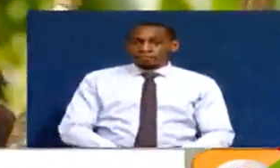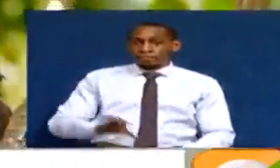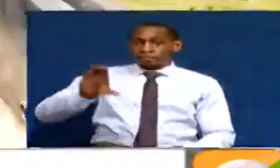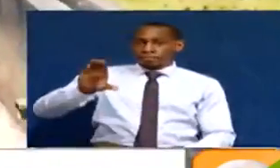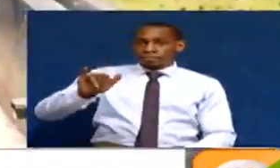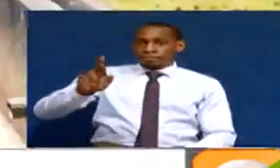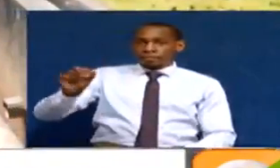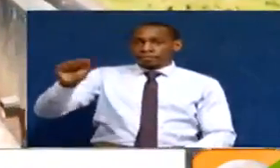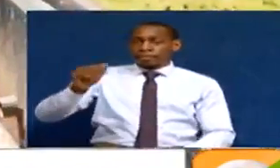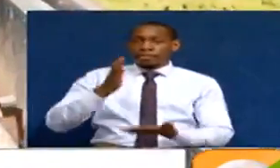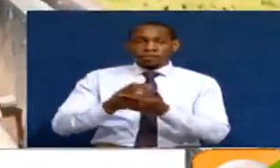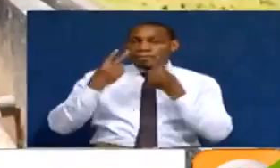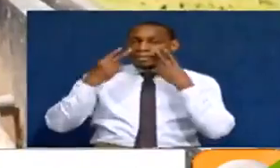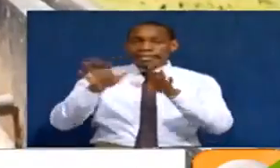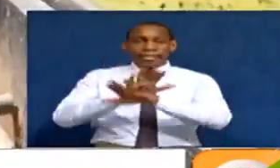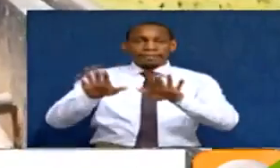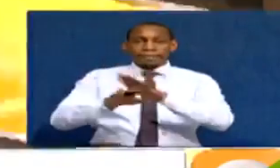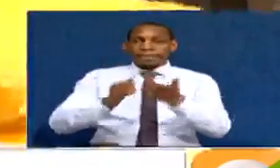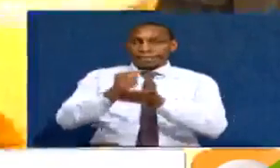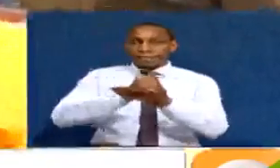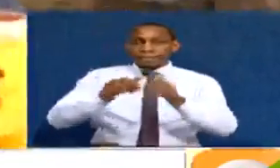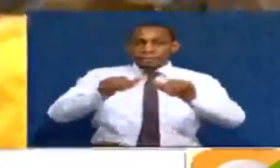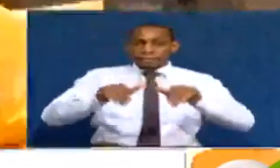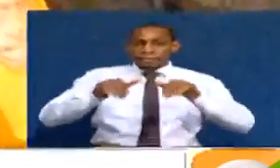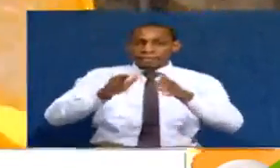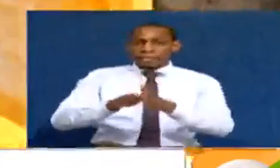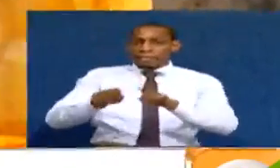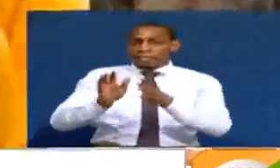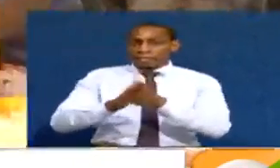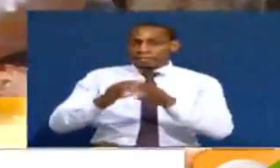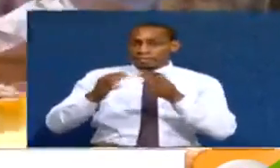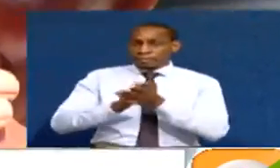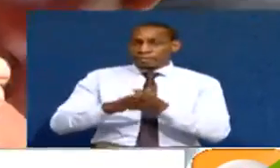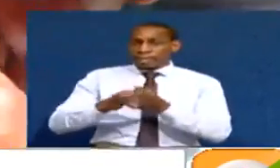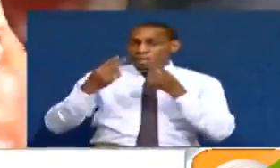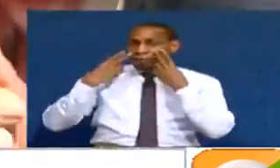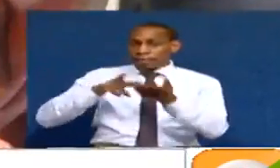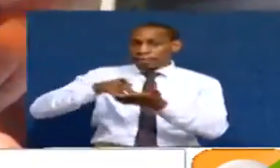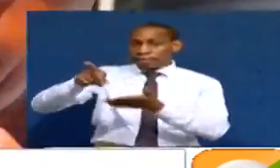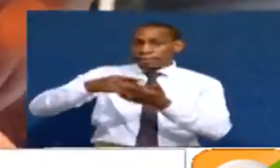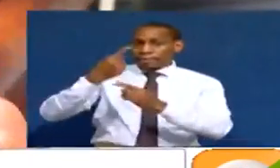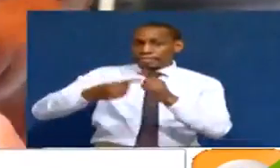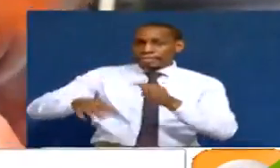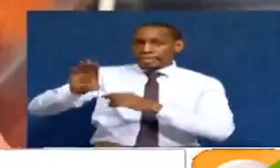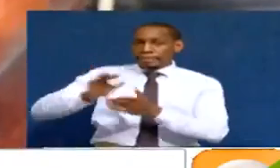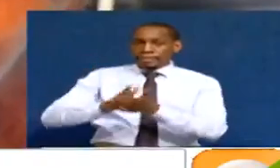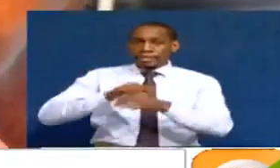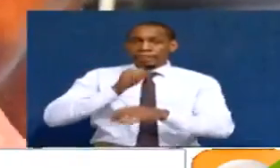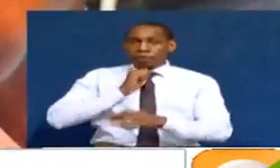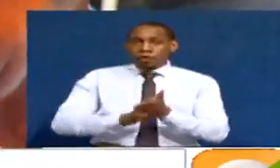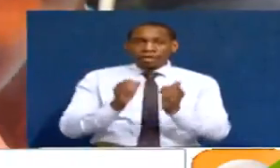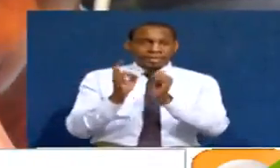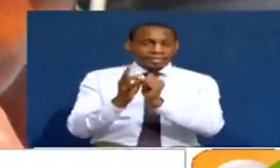Cyrus says he has seen it all in coffee farming, having observed his parents in the 50s. Nikuwa kijana wa miaka